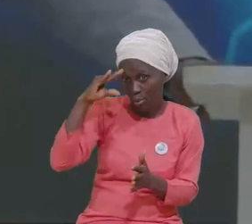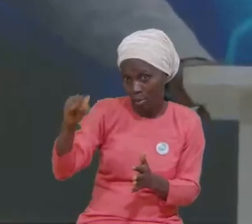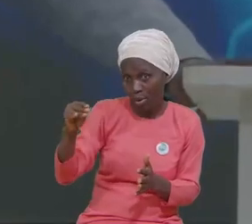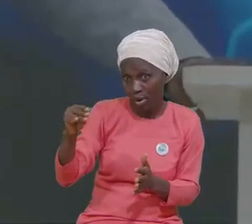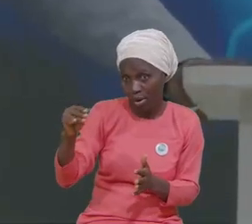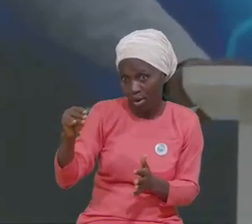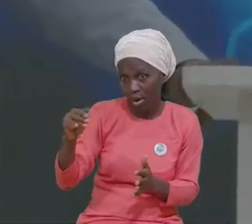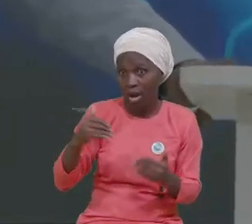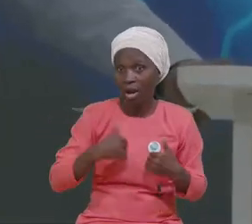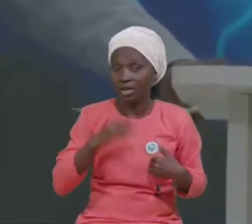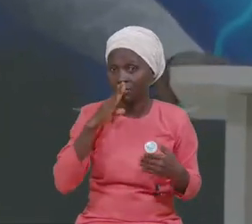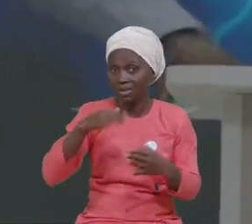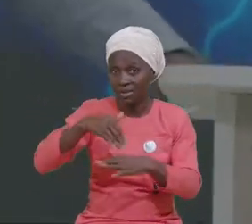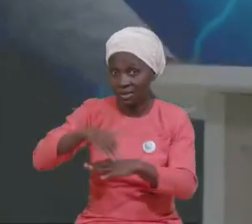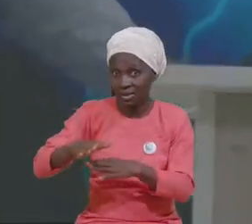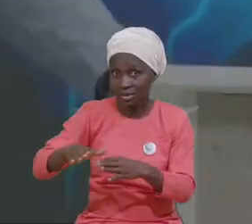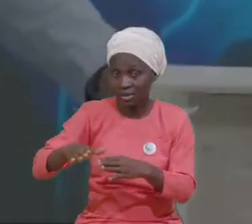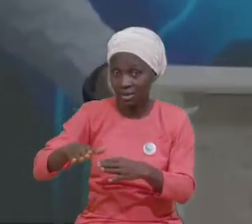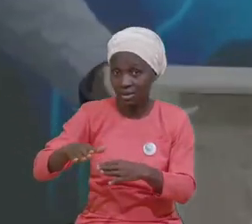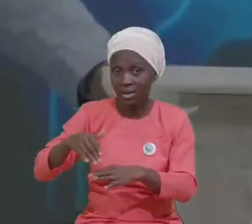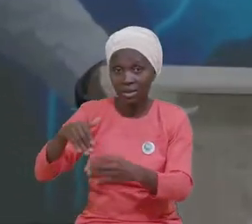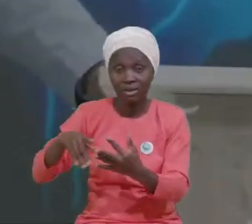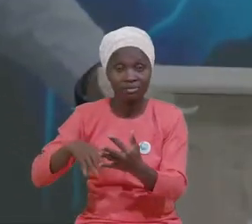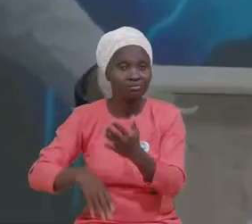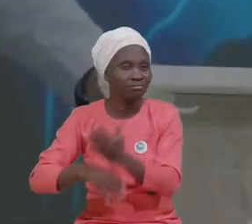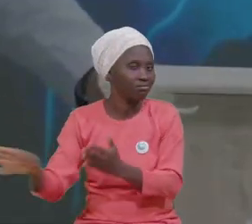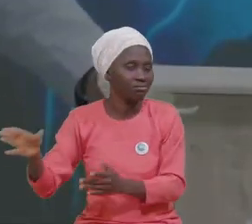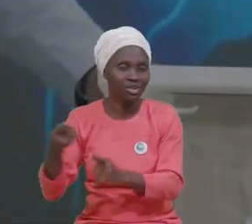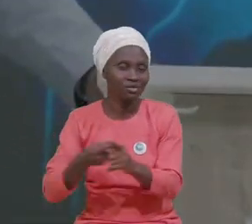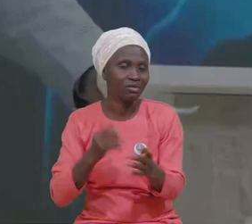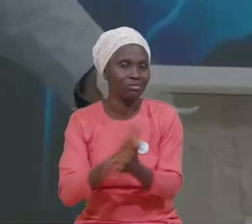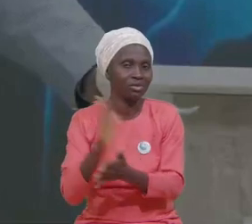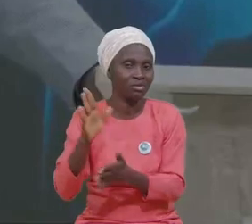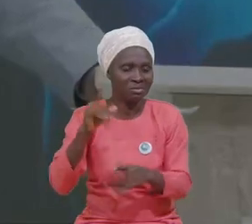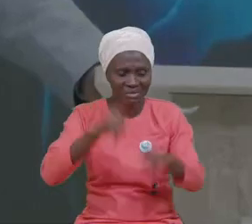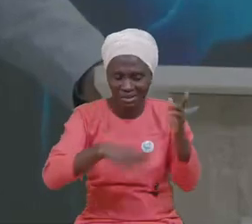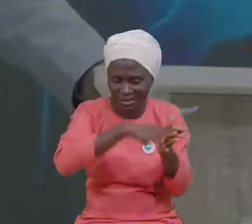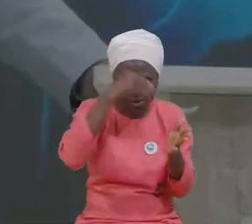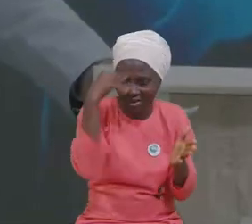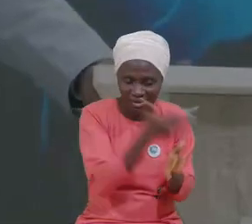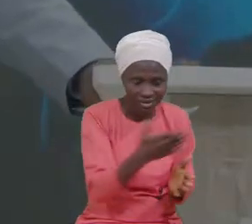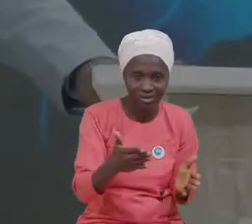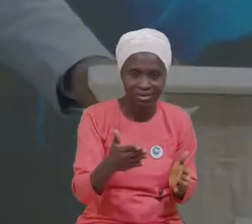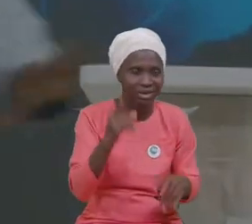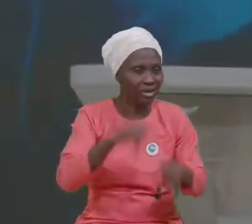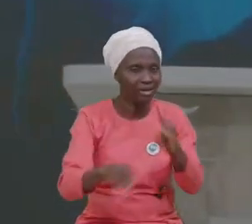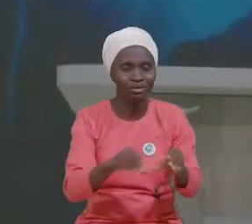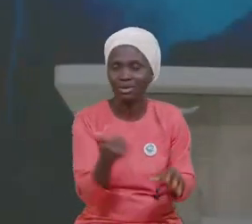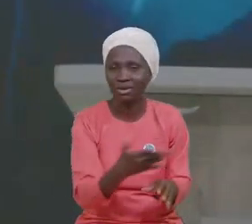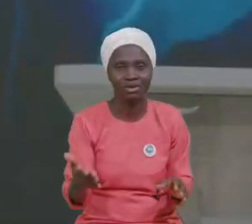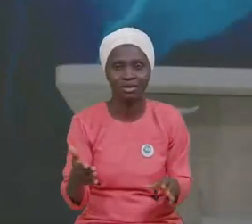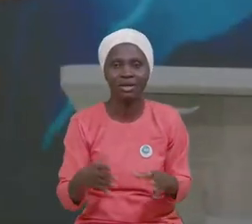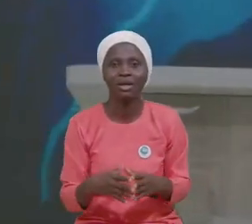troisième garçon qui avait été renvoyé de l'école, il ne pouvait rien apprendre. Il ne retenait